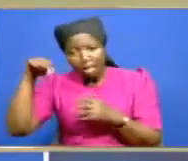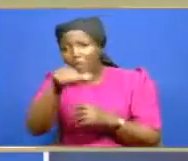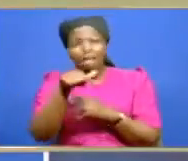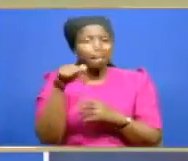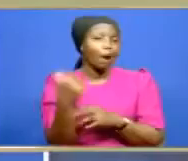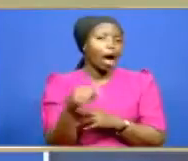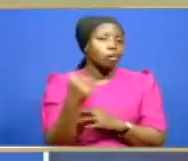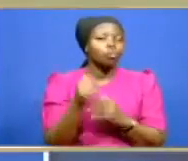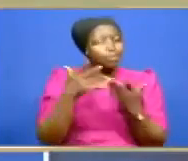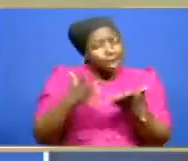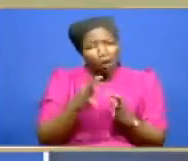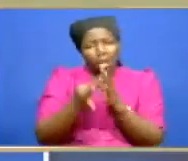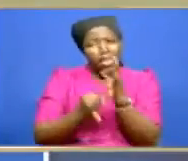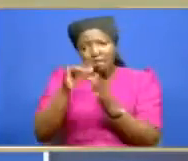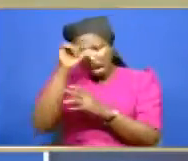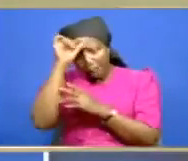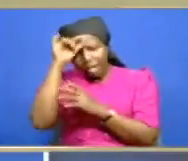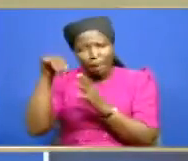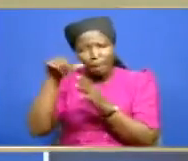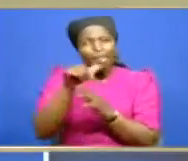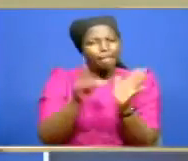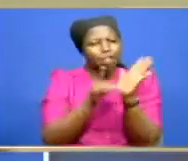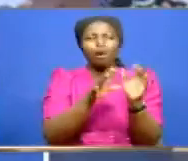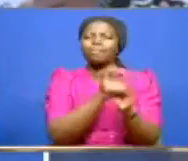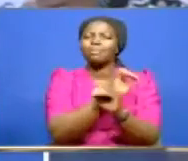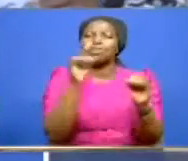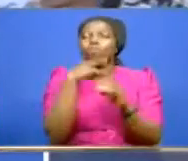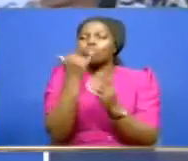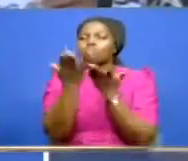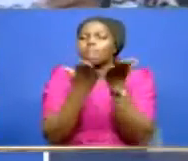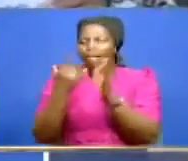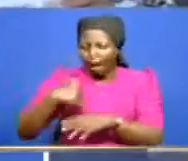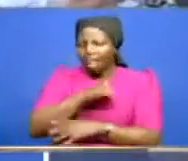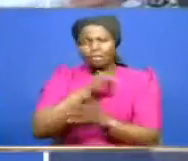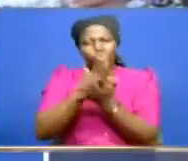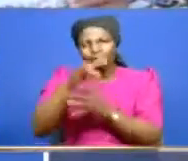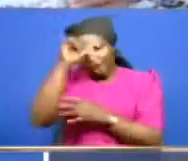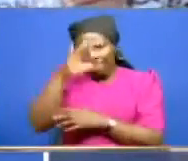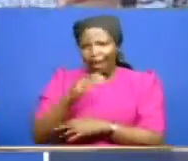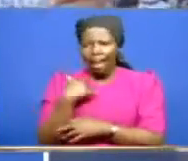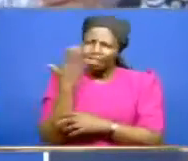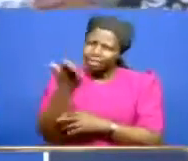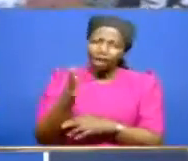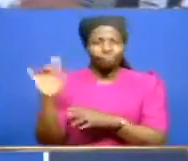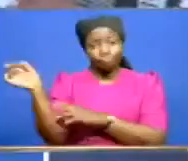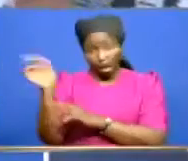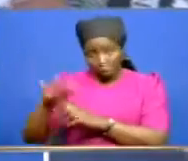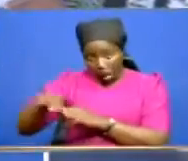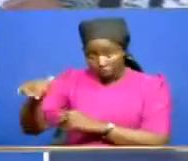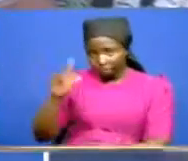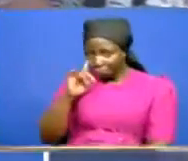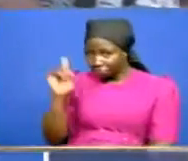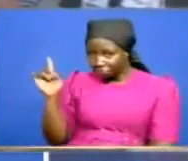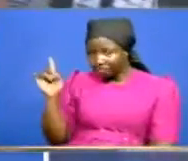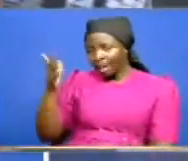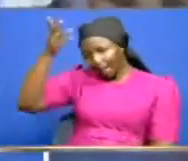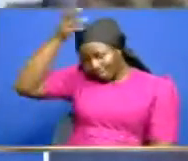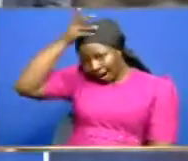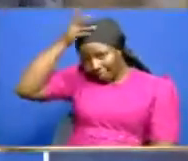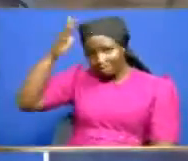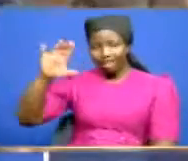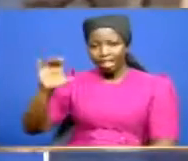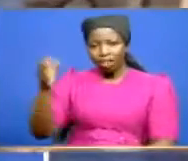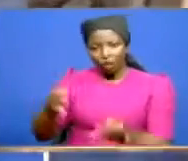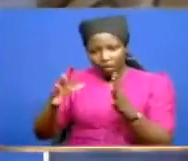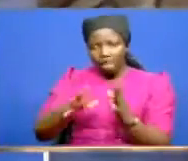madaktari, nani watatudumia? Na tuko na magavana. Na jijini Nairobi, wauguzi na matabibu walikusanyika katika uga